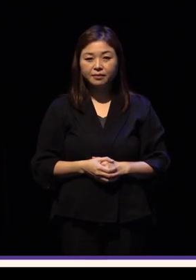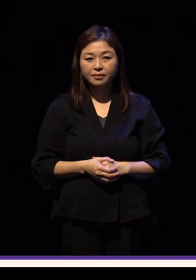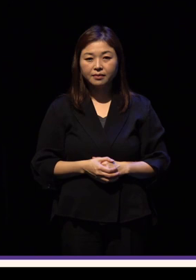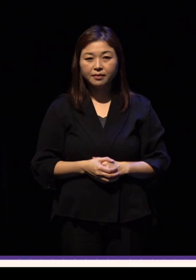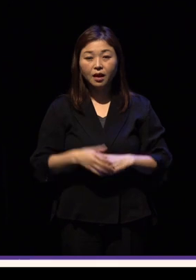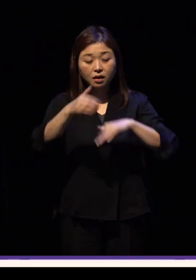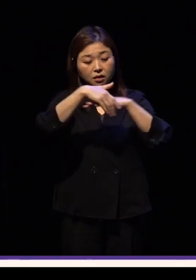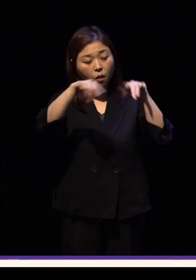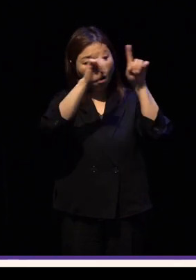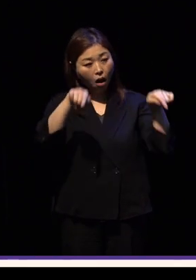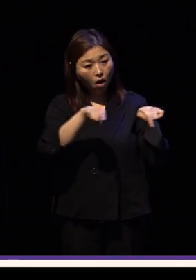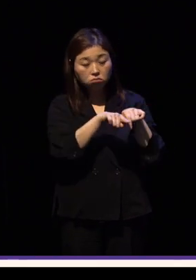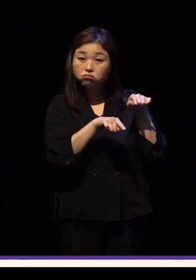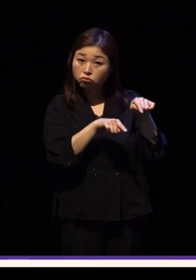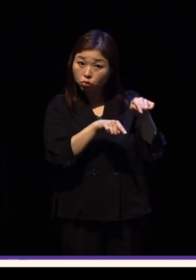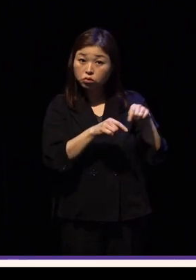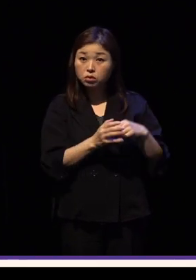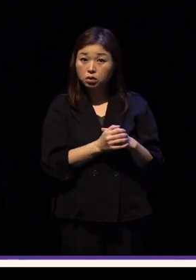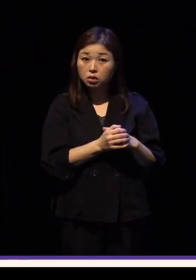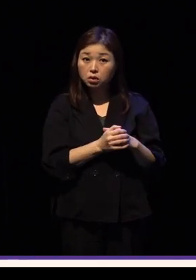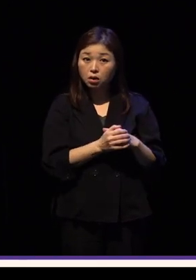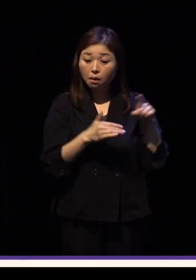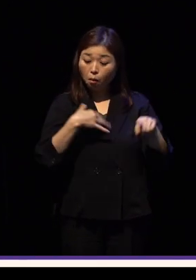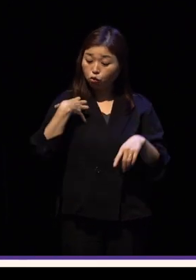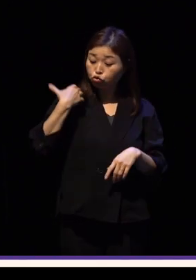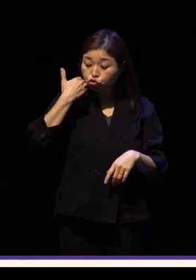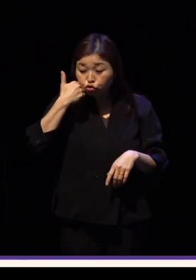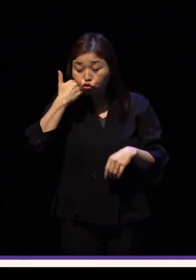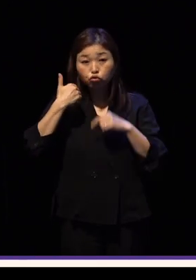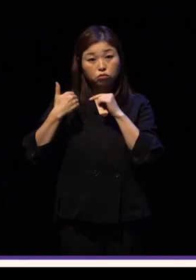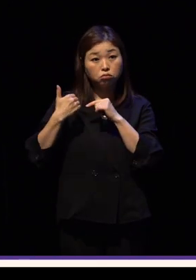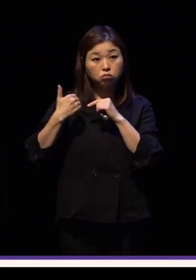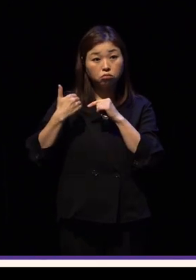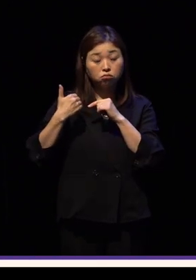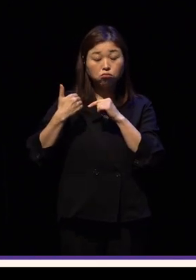기획한 프로젝트가 누가 하느냐 이런